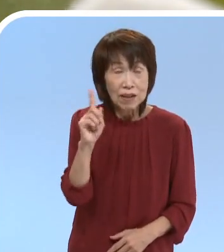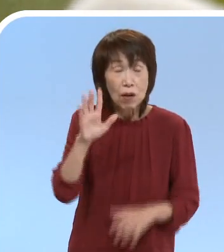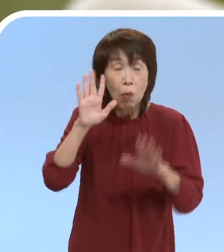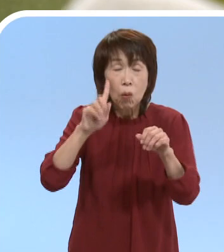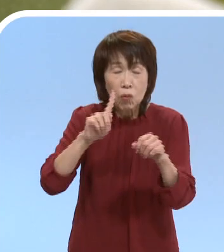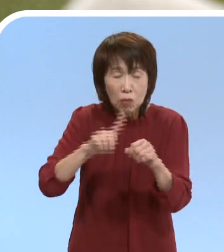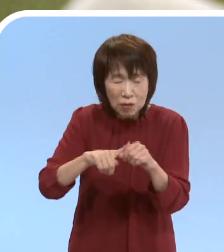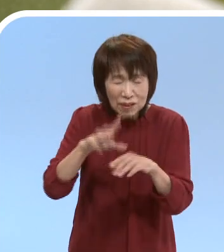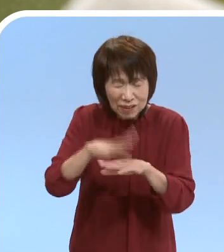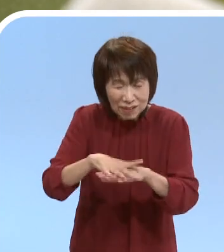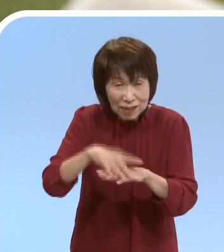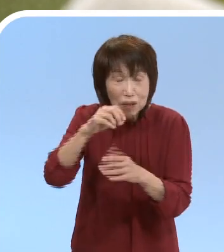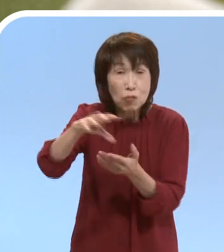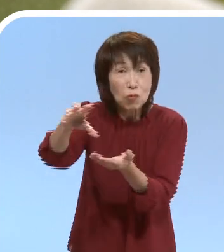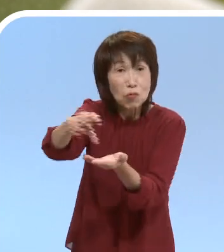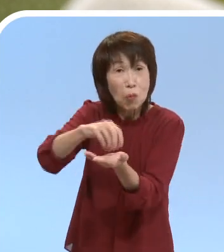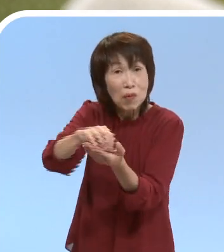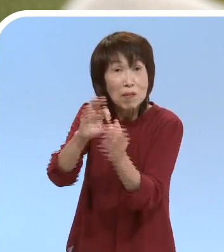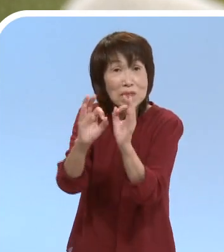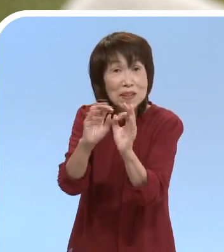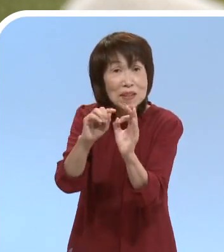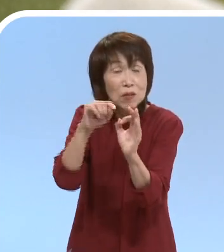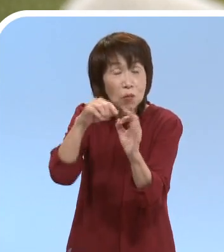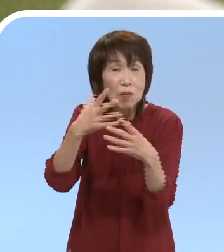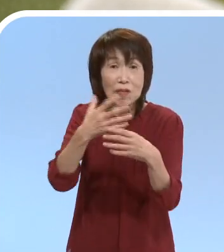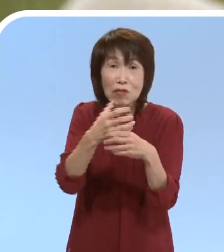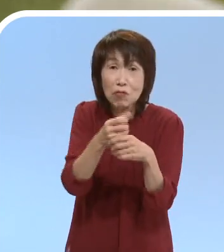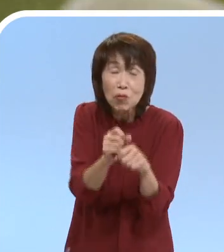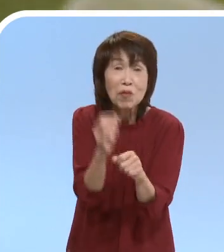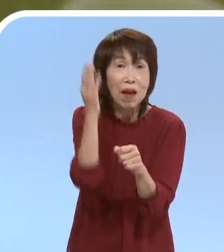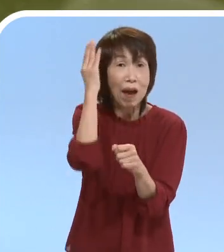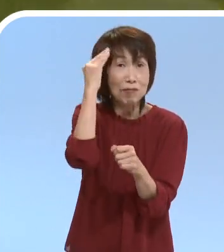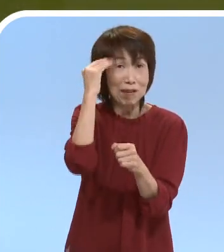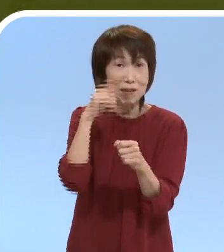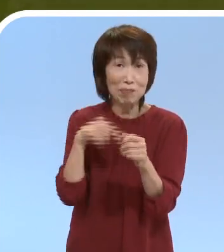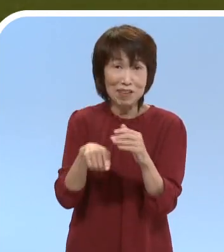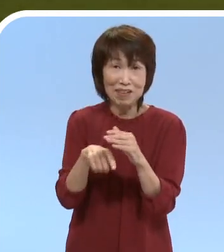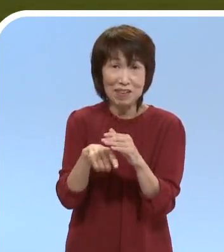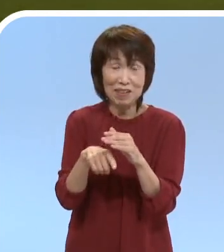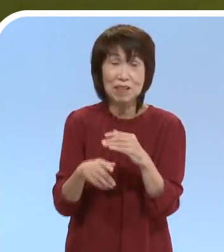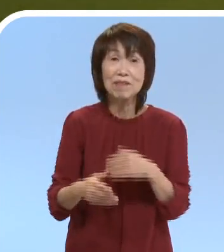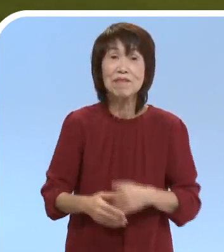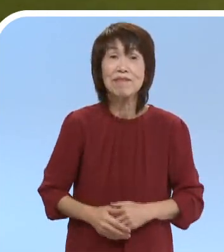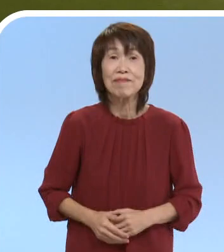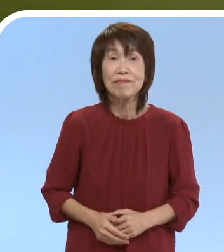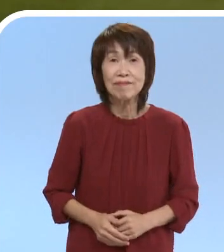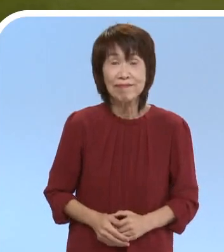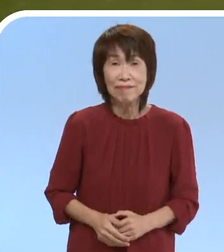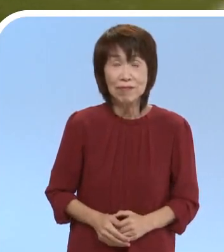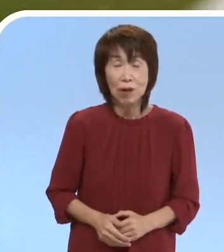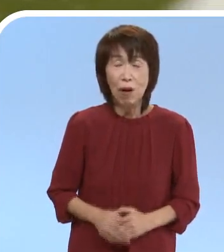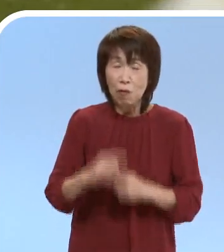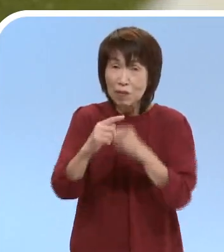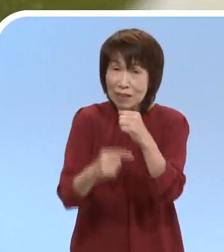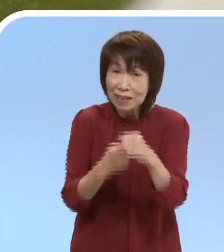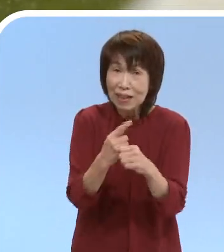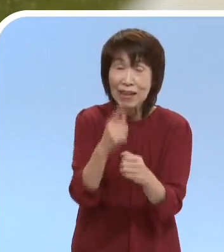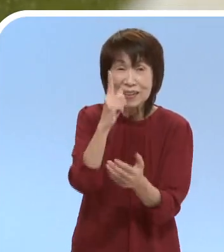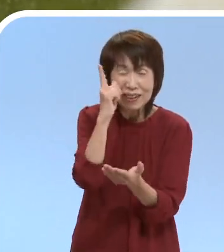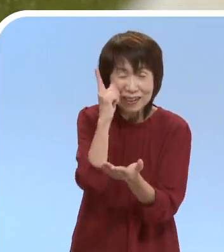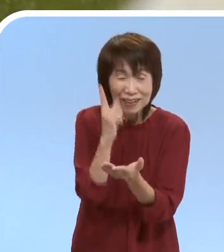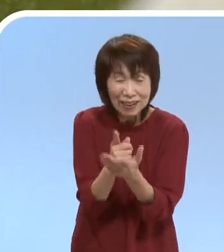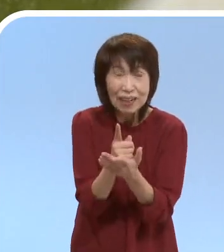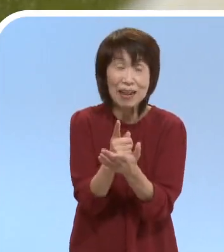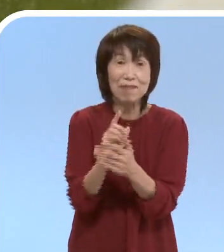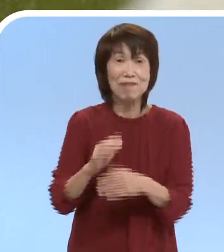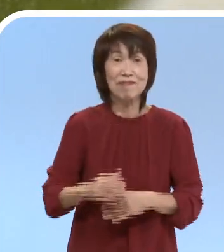年の一番最初の収穫のものを絞ったのがノベッロって、うん、まさにそれ、なかなかできない